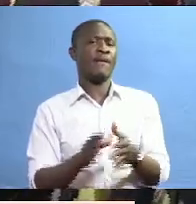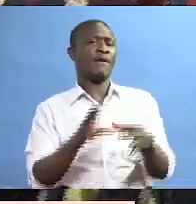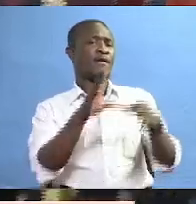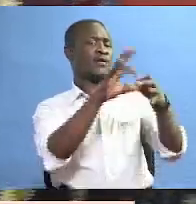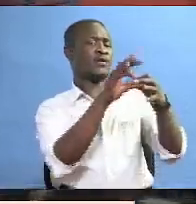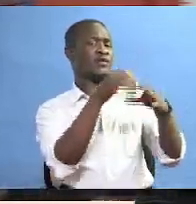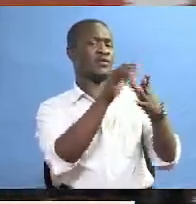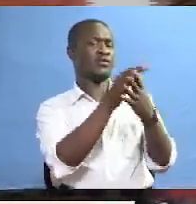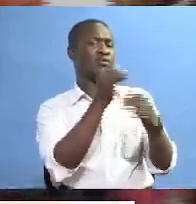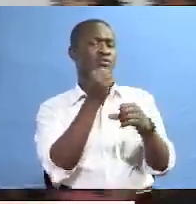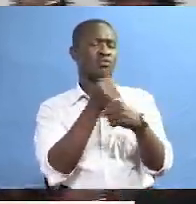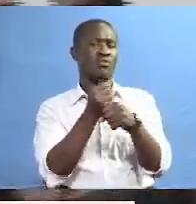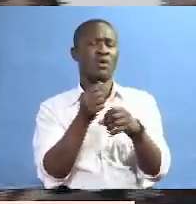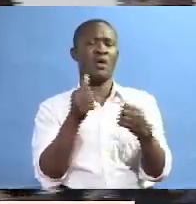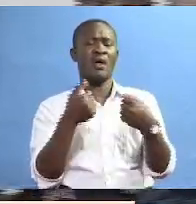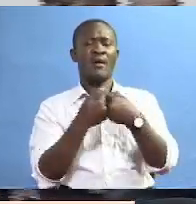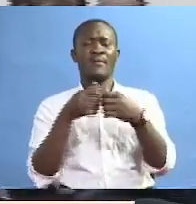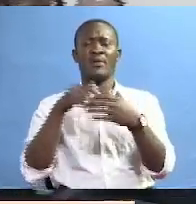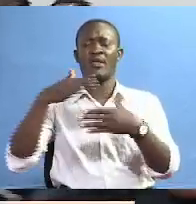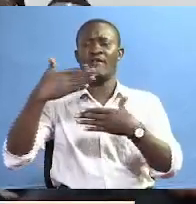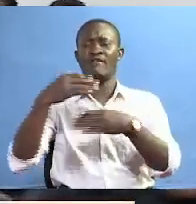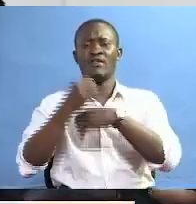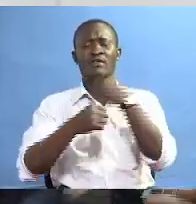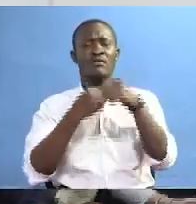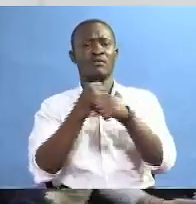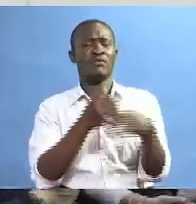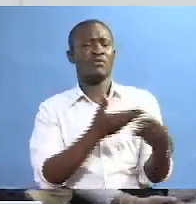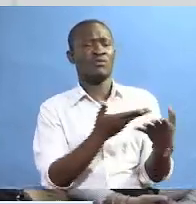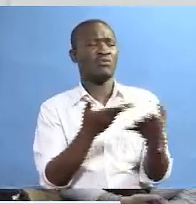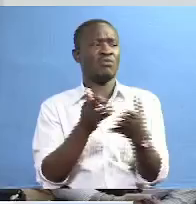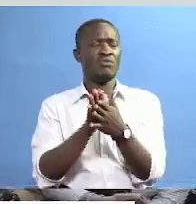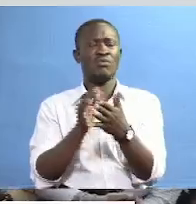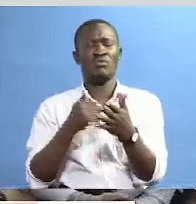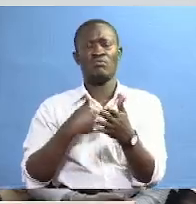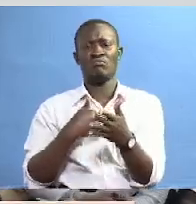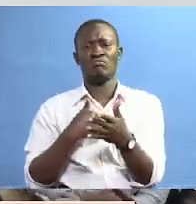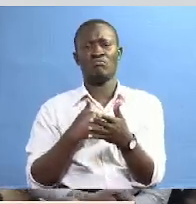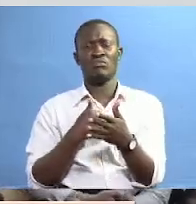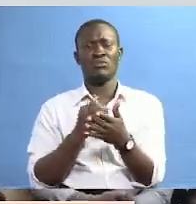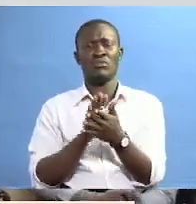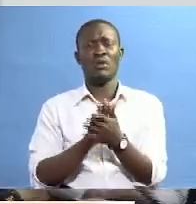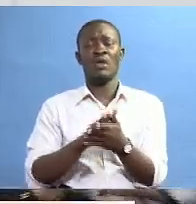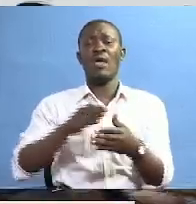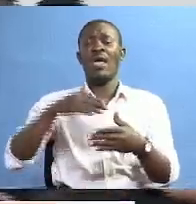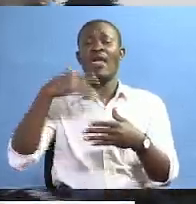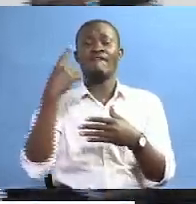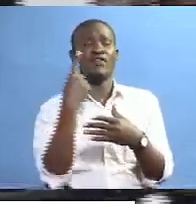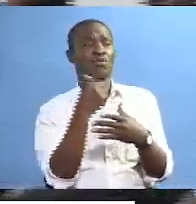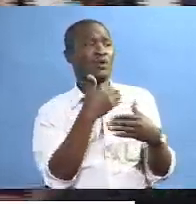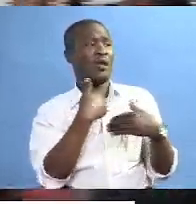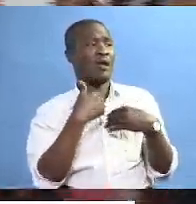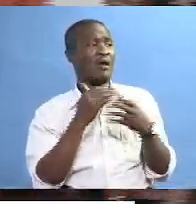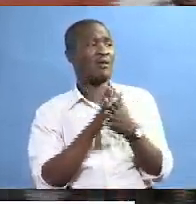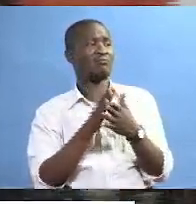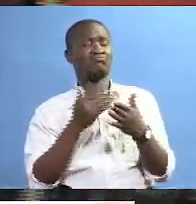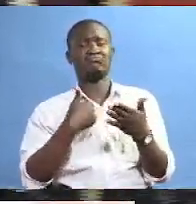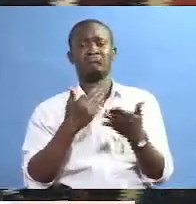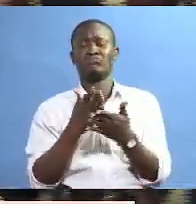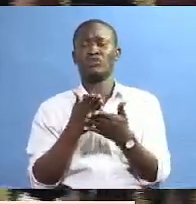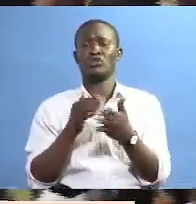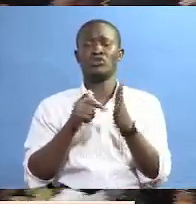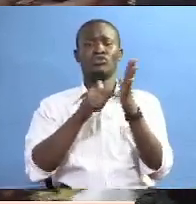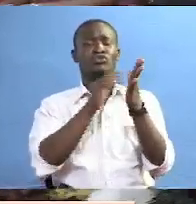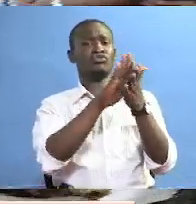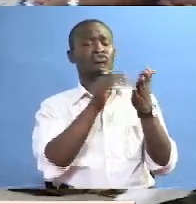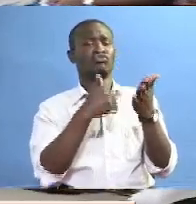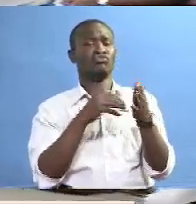Maadhimisho hayo ambayo hufanyika kila mwaka yalileta pamoja wanamitindo mbalimbali kutoka chuo cha Kenyatta, kila mmoja akiwa na lengo la kuonyesha weledi wake